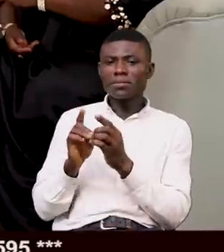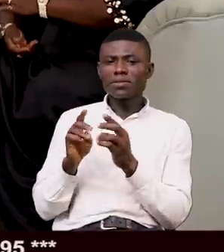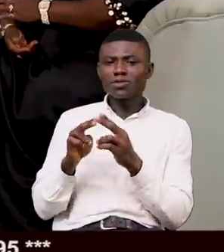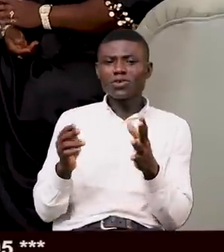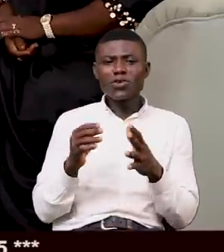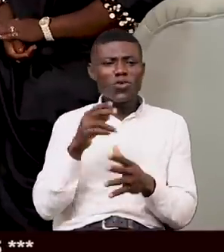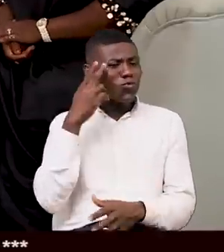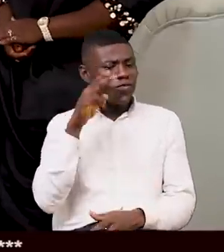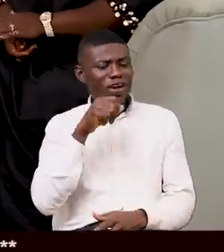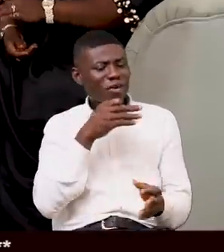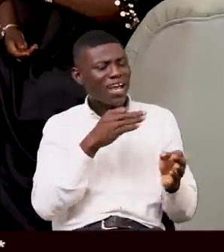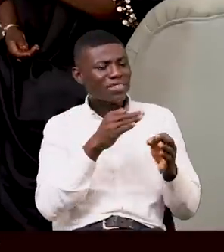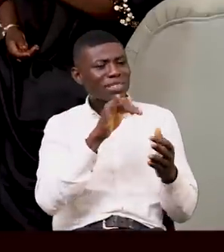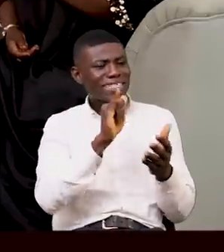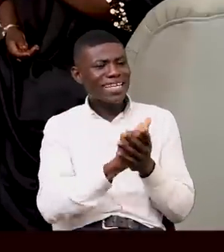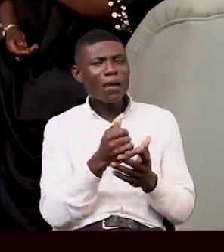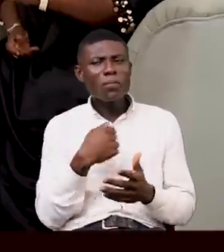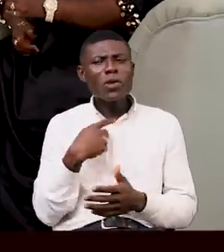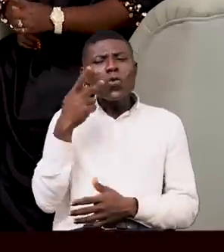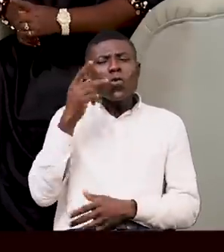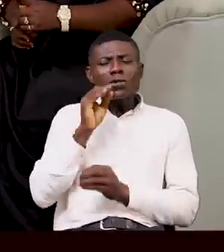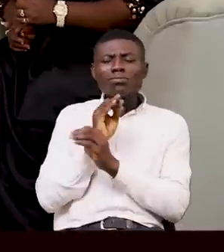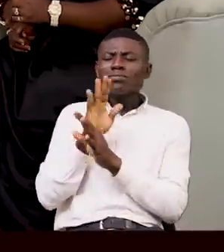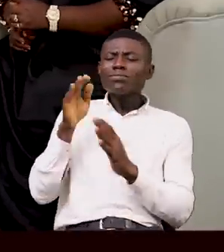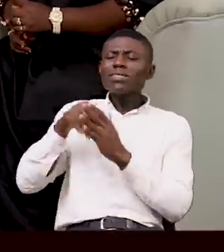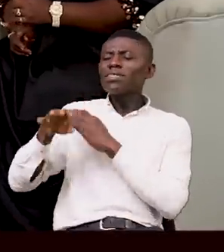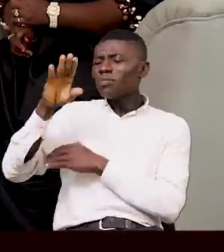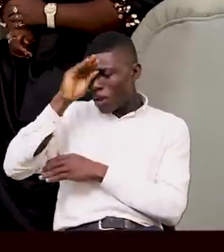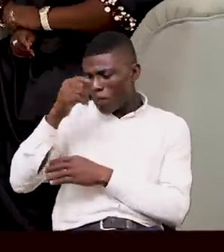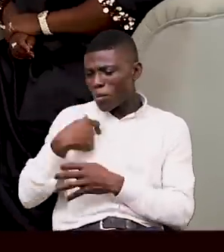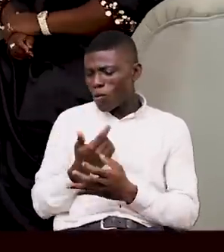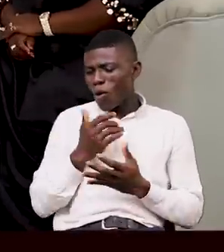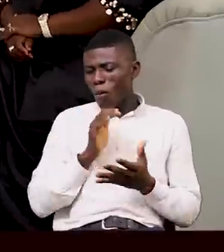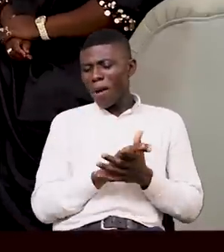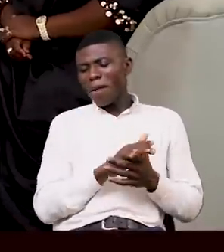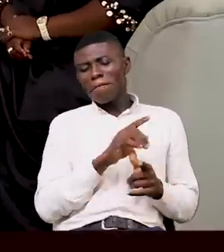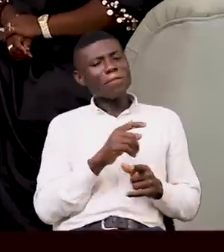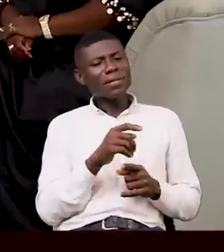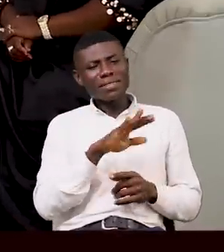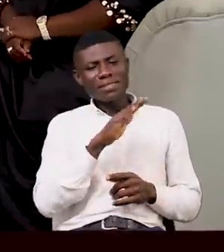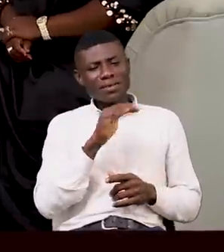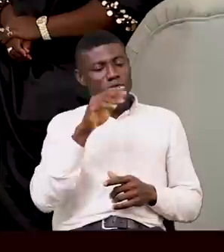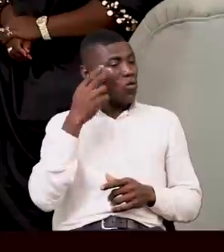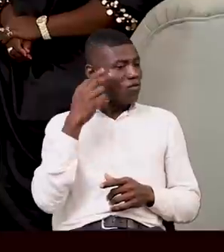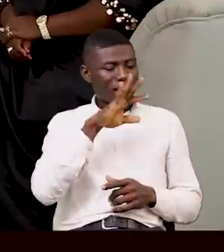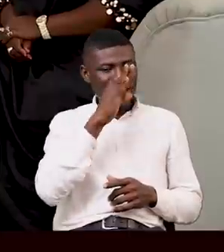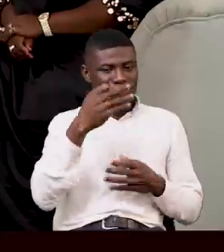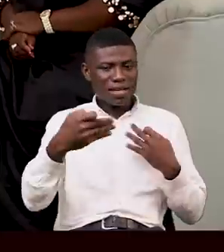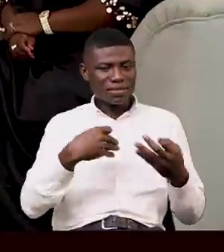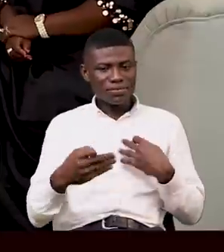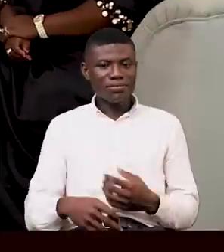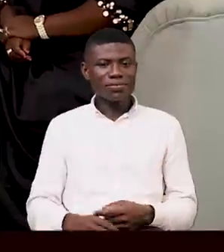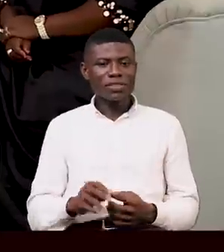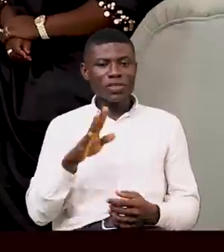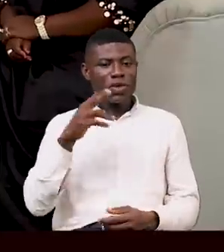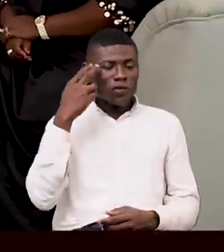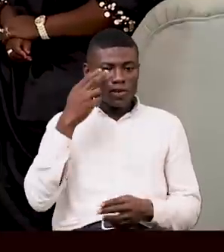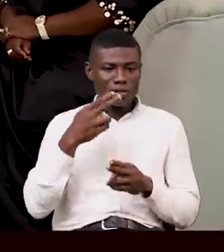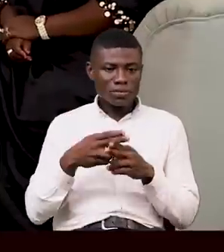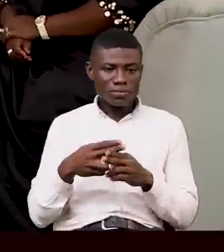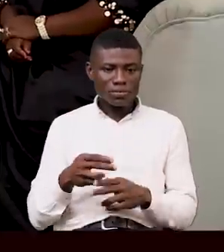da mo ani an kan tro se me hunu biribi na me hu se krachi be bo wa brabo. Da bi kra. What my friend